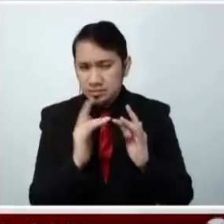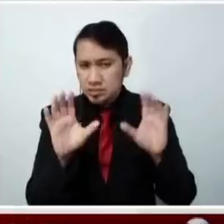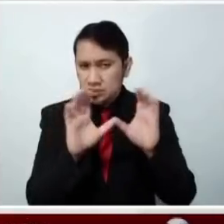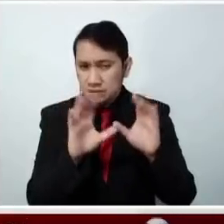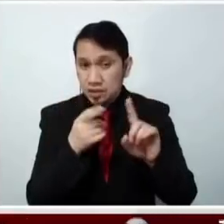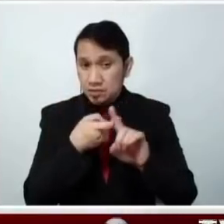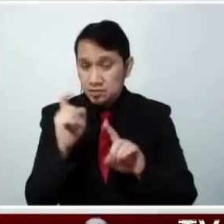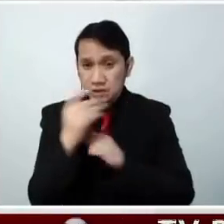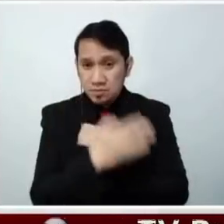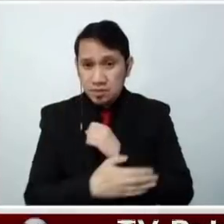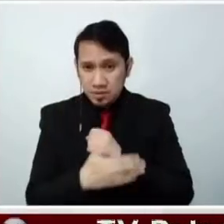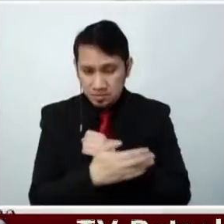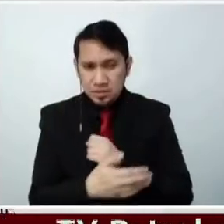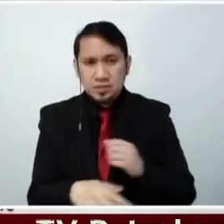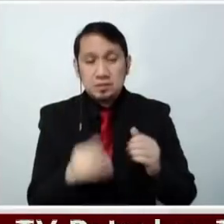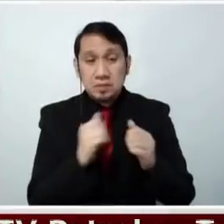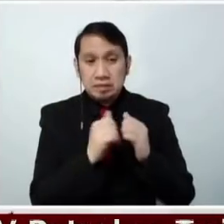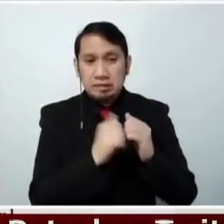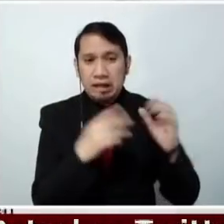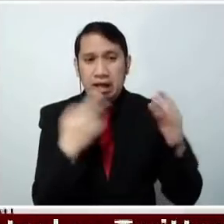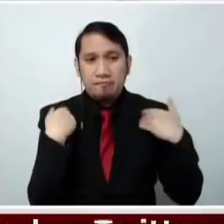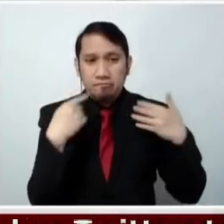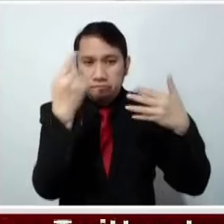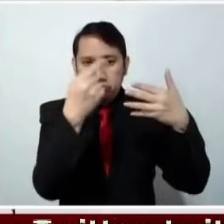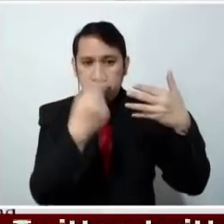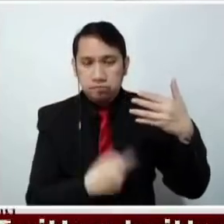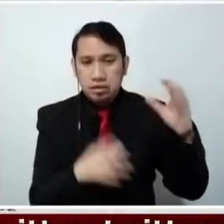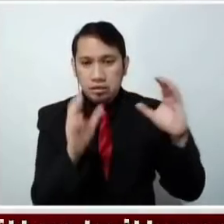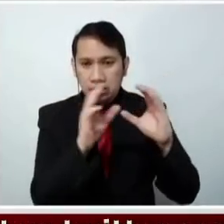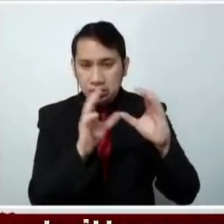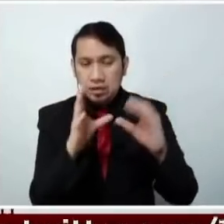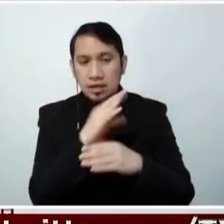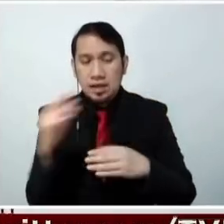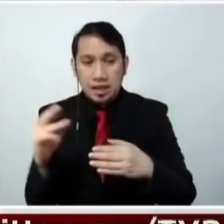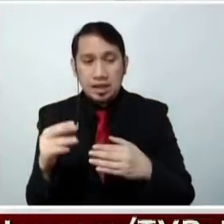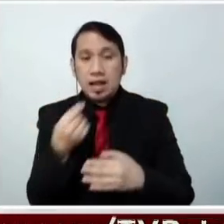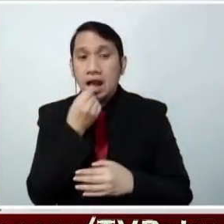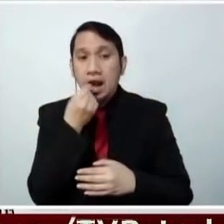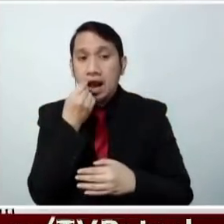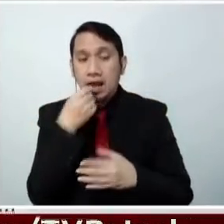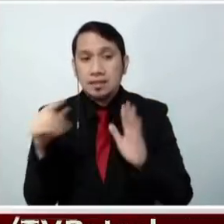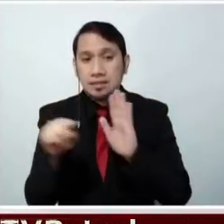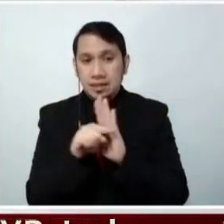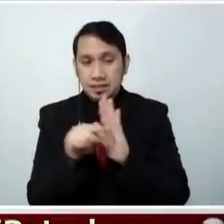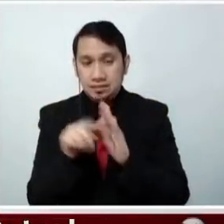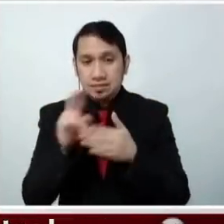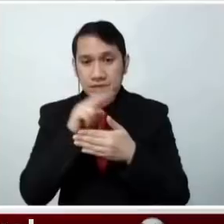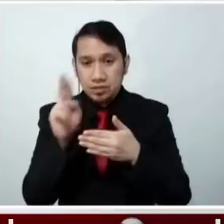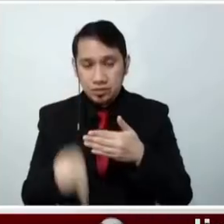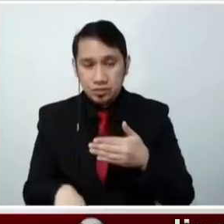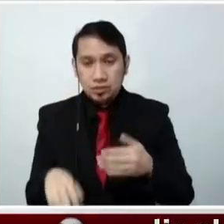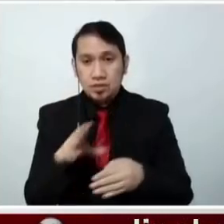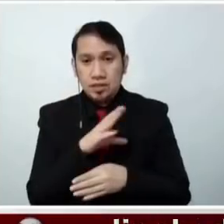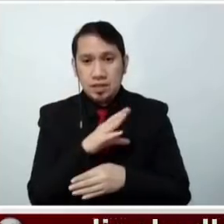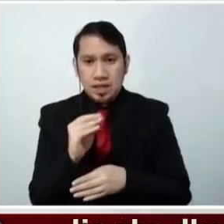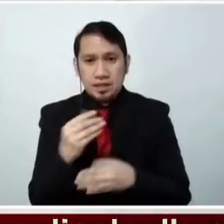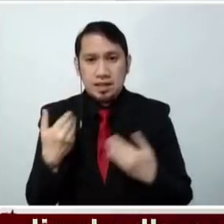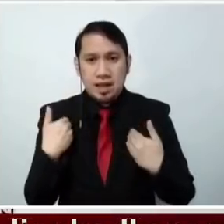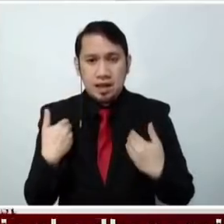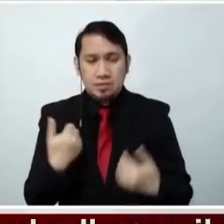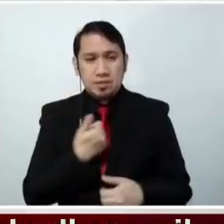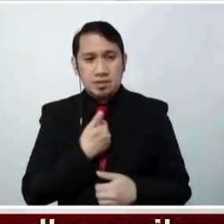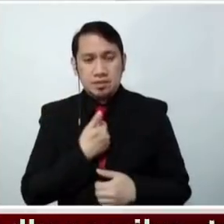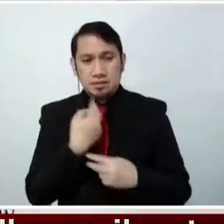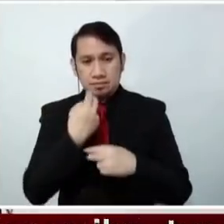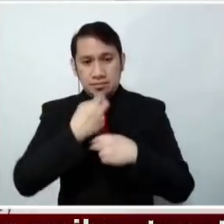Vaccine certification, negative RT-PCR test at 14-day self-monitoring din lang ang kondisyon sa mga fully